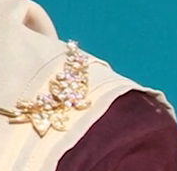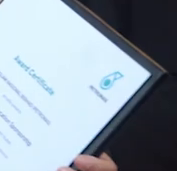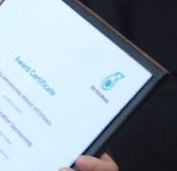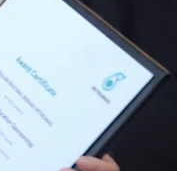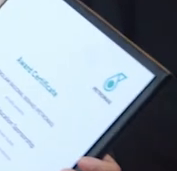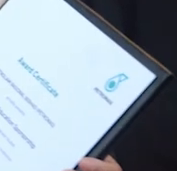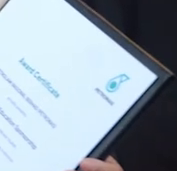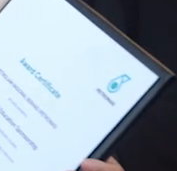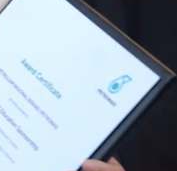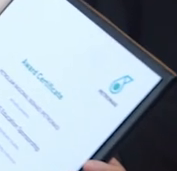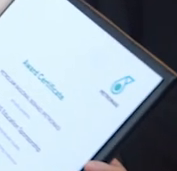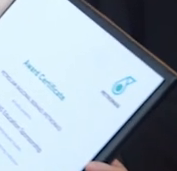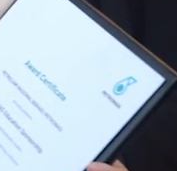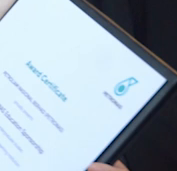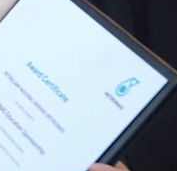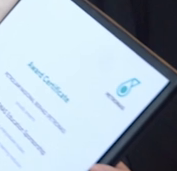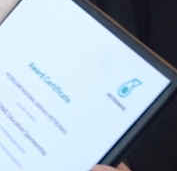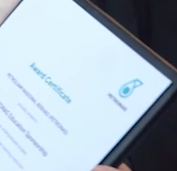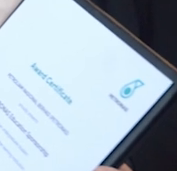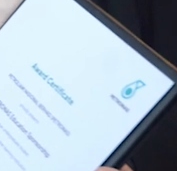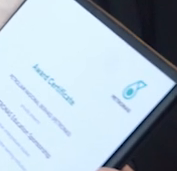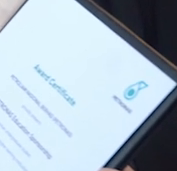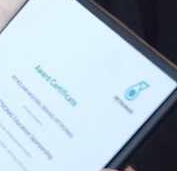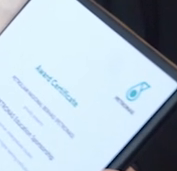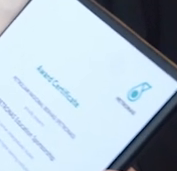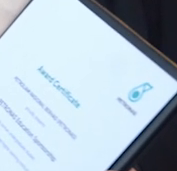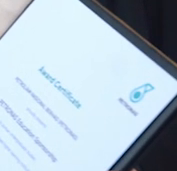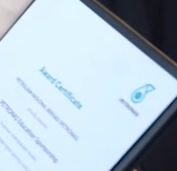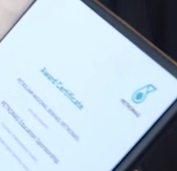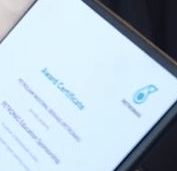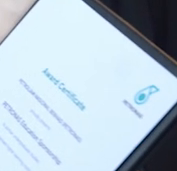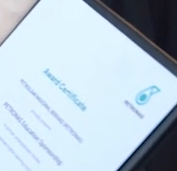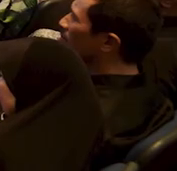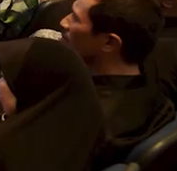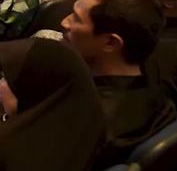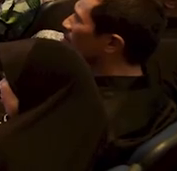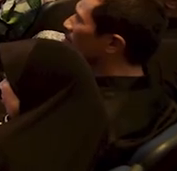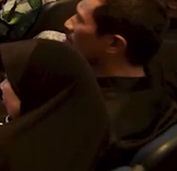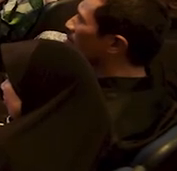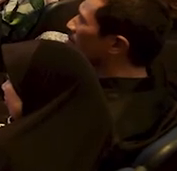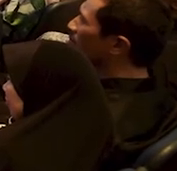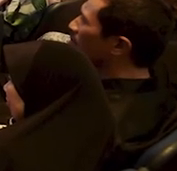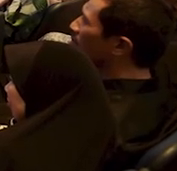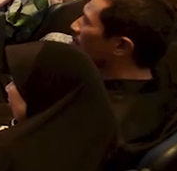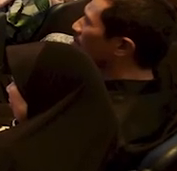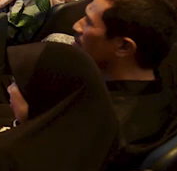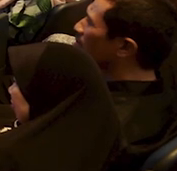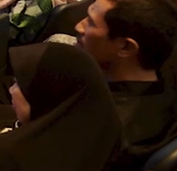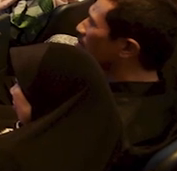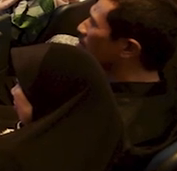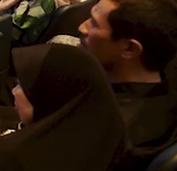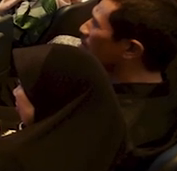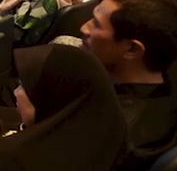lebih daripada 36,000 orang dan melibatkan belanja lebih daripada ringgit Malaysia 3